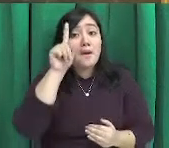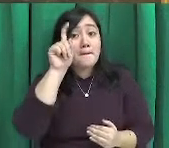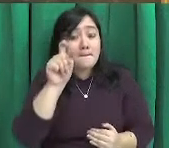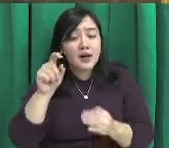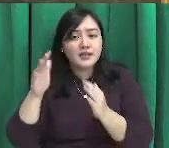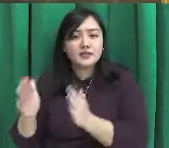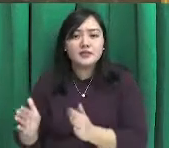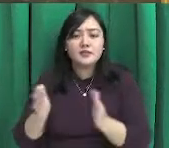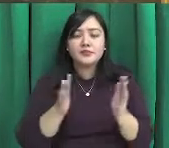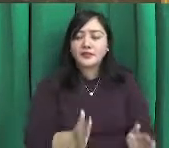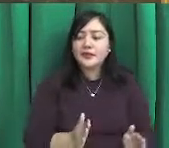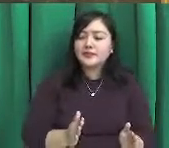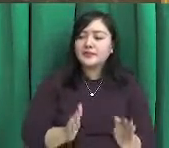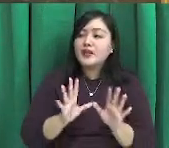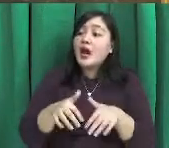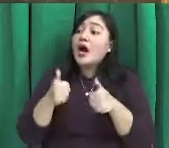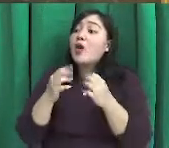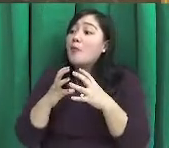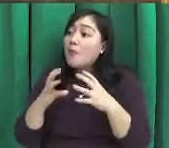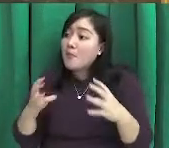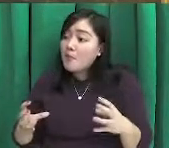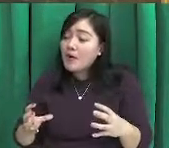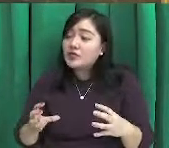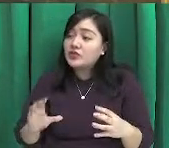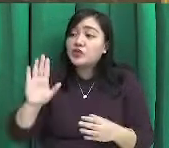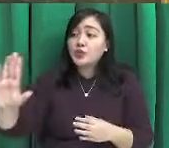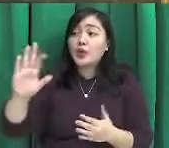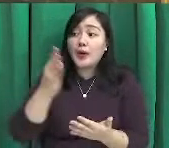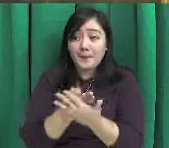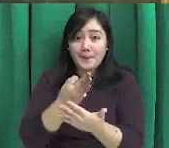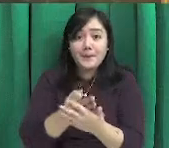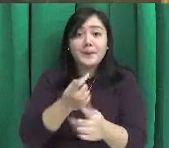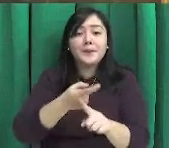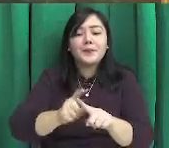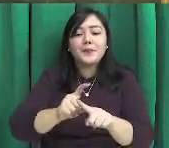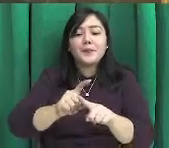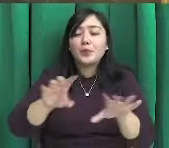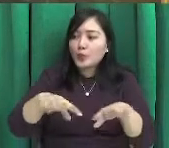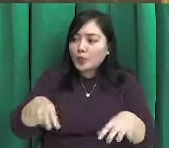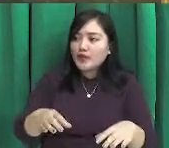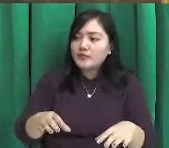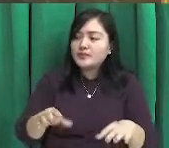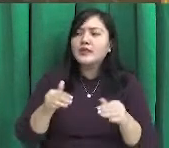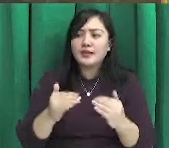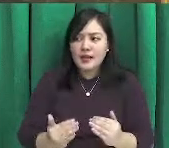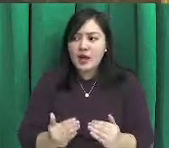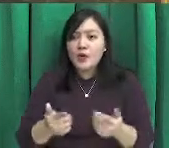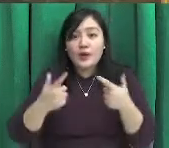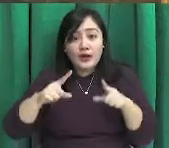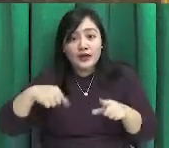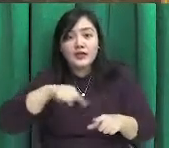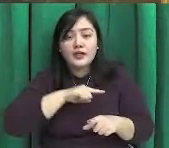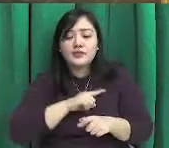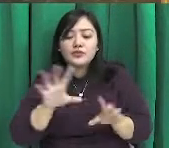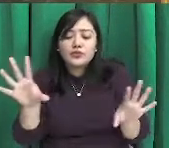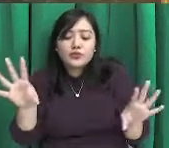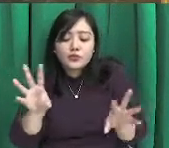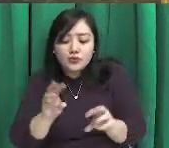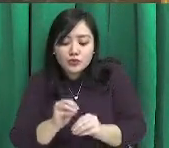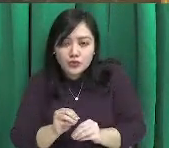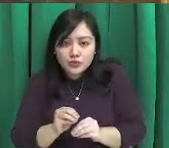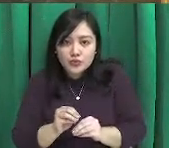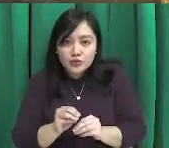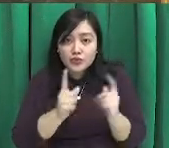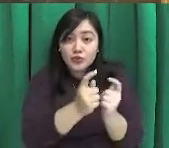yung babae, magkano rin sweldo mo? Alright. So pag pinagsama natin yan, ito ang pera natin. Mm-hmm. Alright? Now, sulat din yung mga